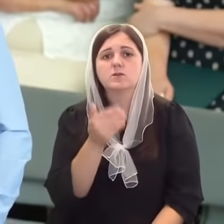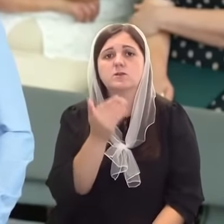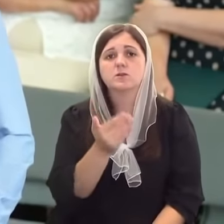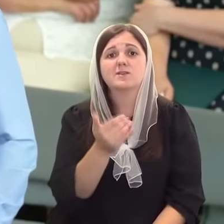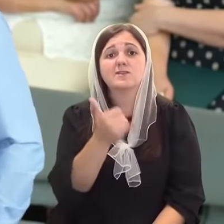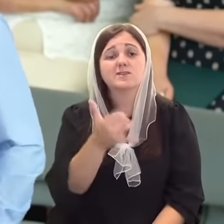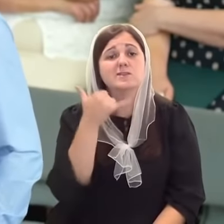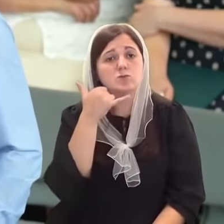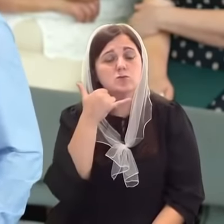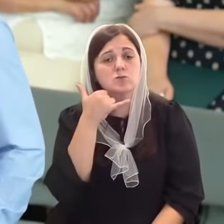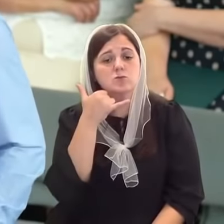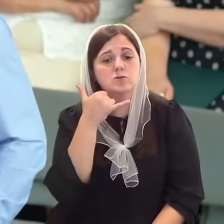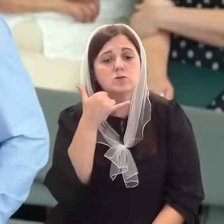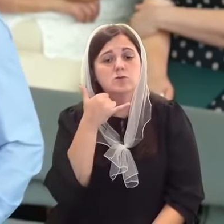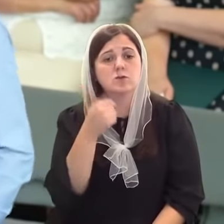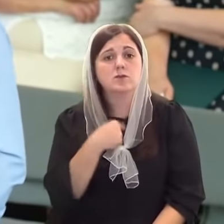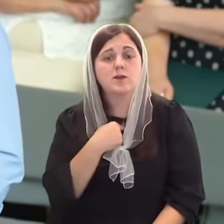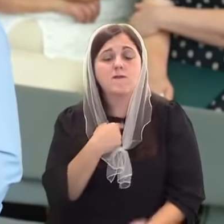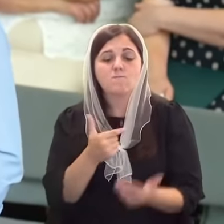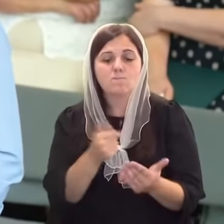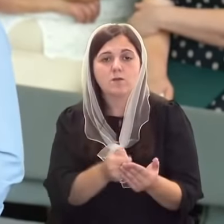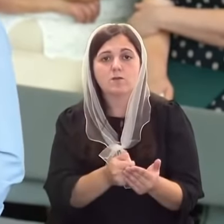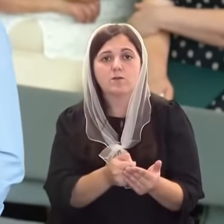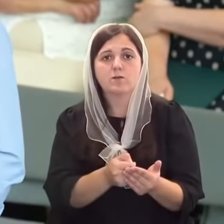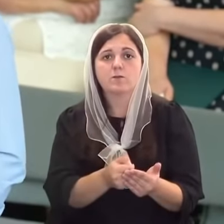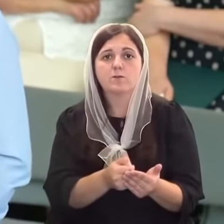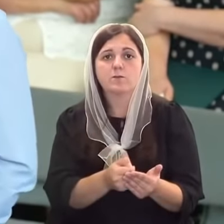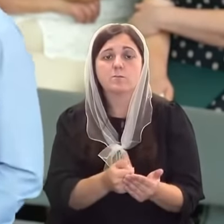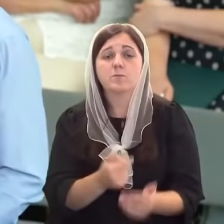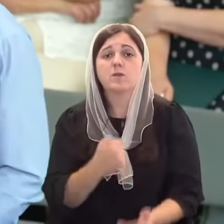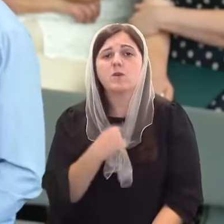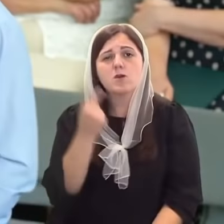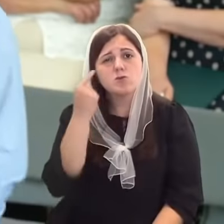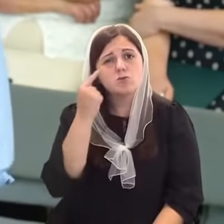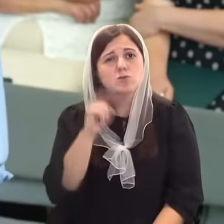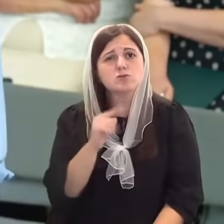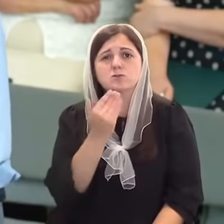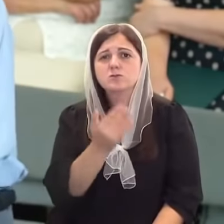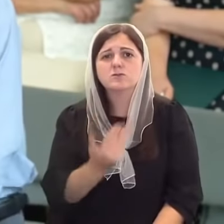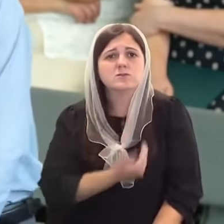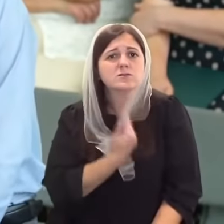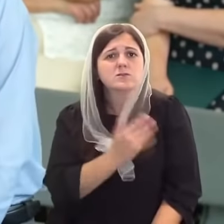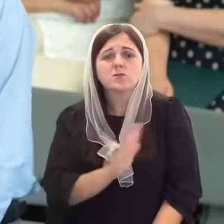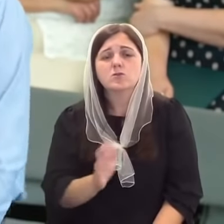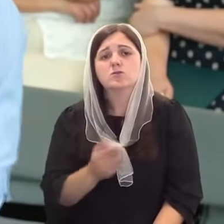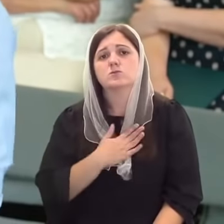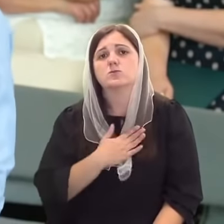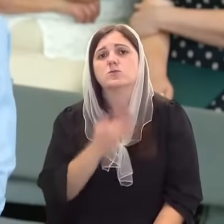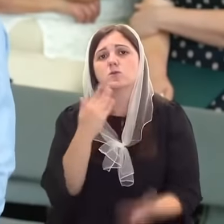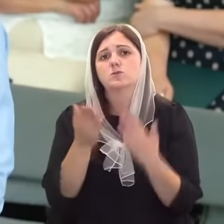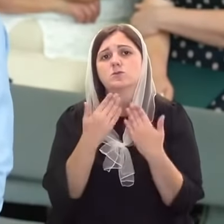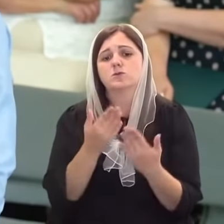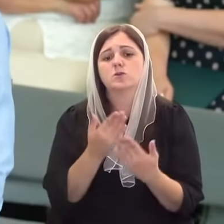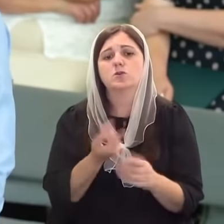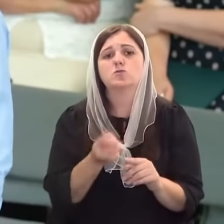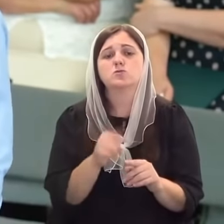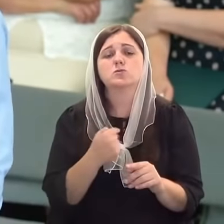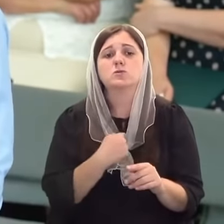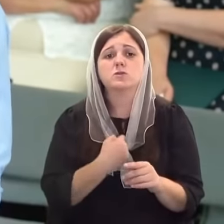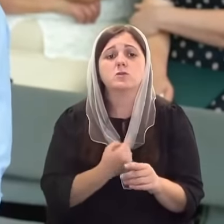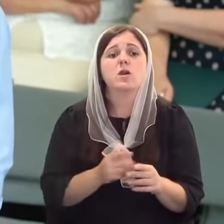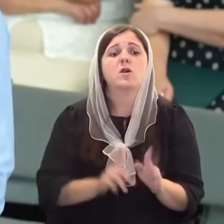брал трубку. Когда ты брал трубку, я сбрасывала. Я думала, что ты не захочешь со мной разговаривать, потому что я выросла в